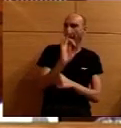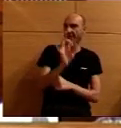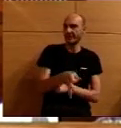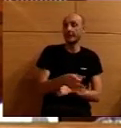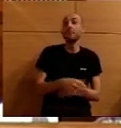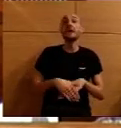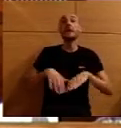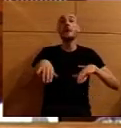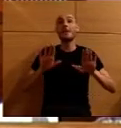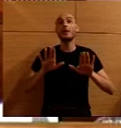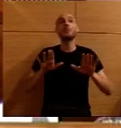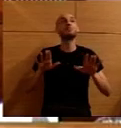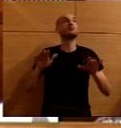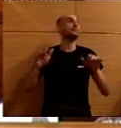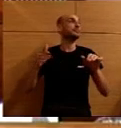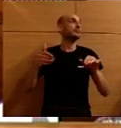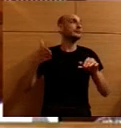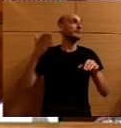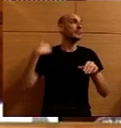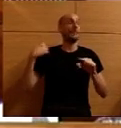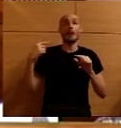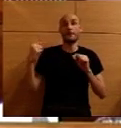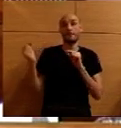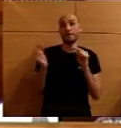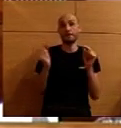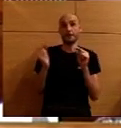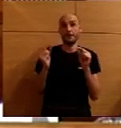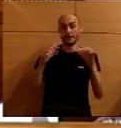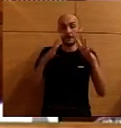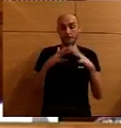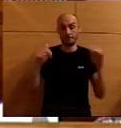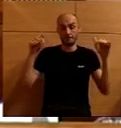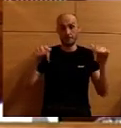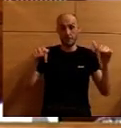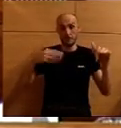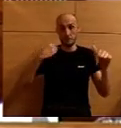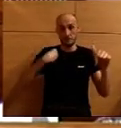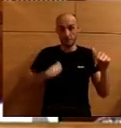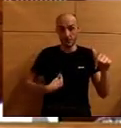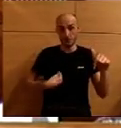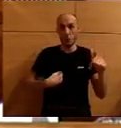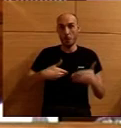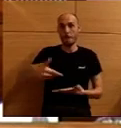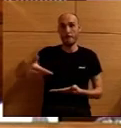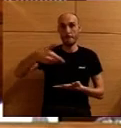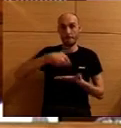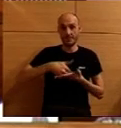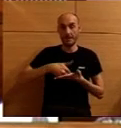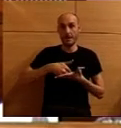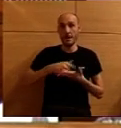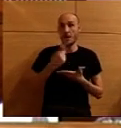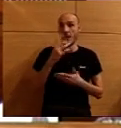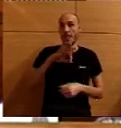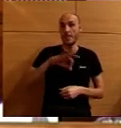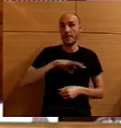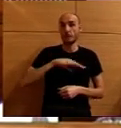mira, en el mateix plenari, senyors del PP, que estan demanant que rebaixen la nostra capacitat de recaptació, o